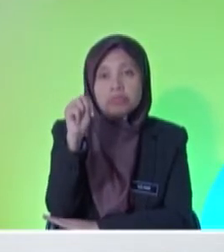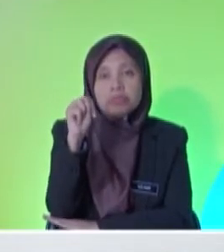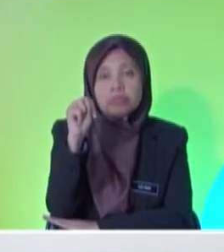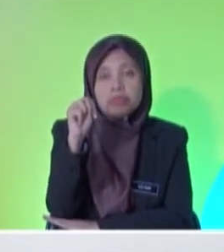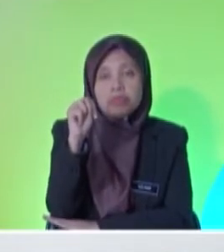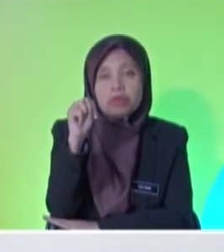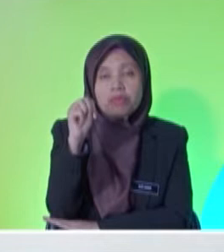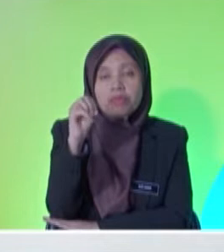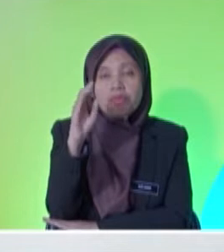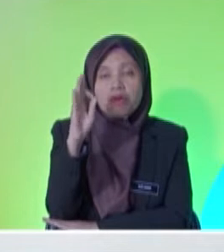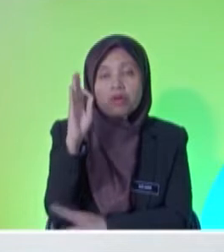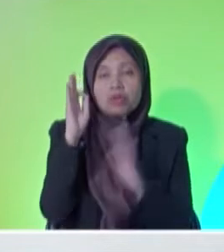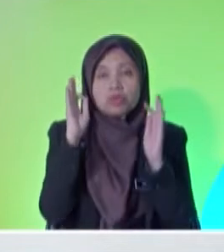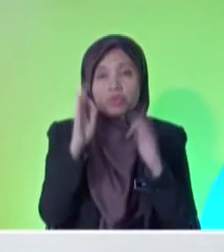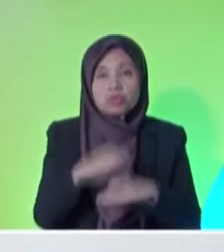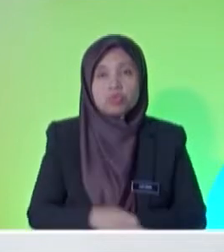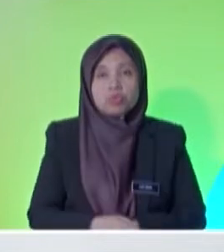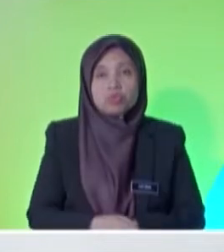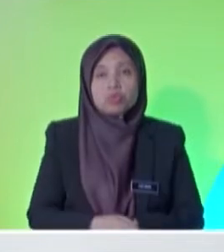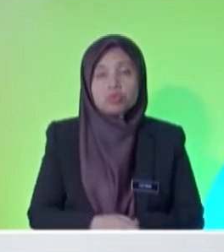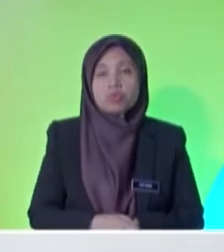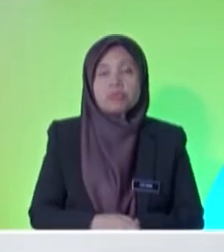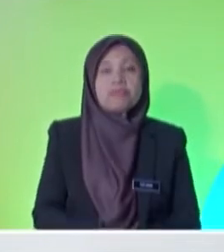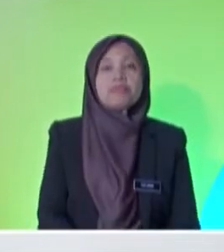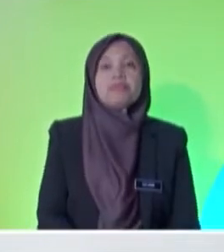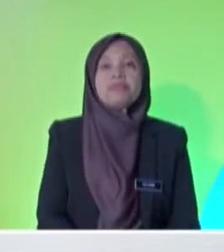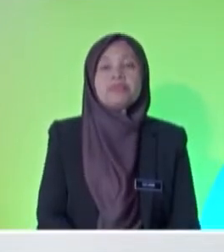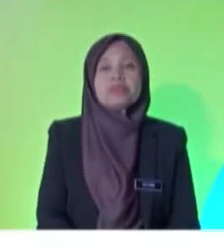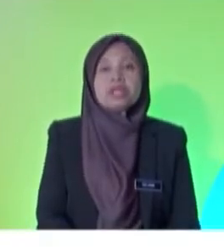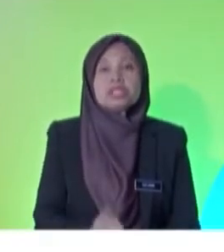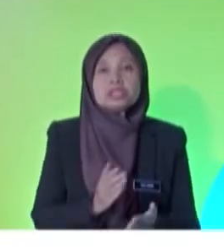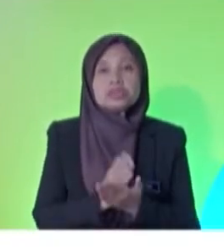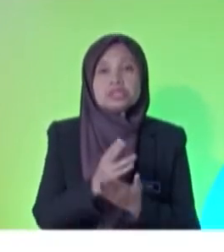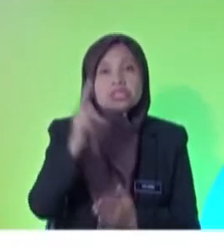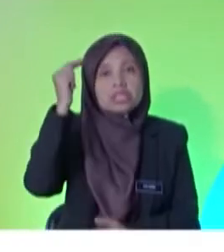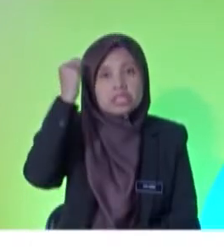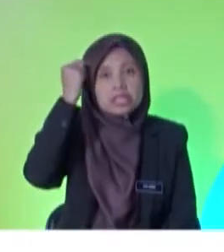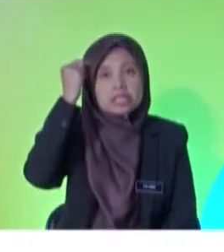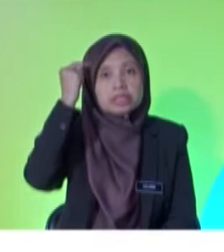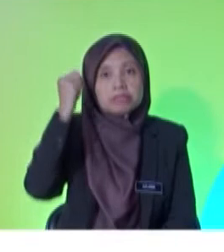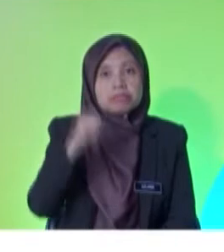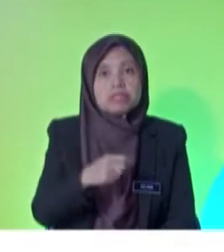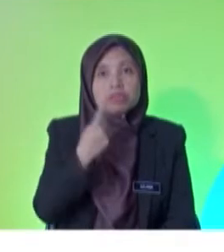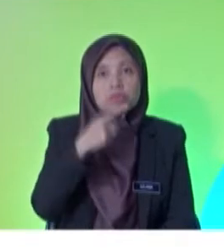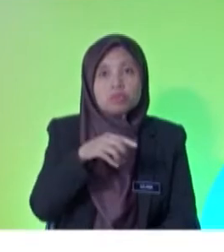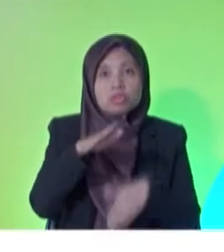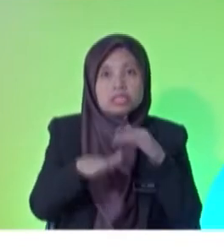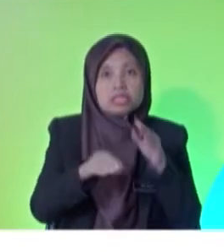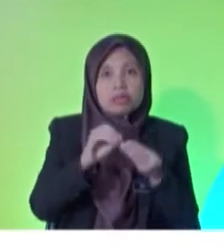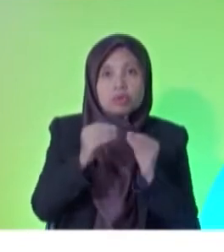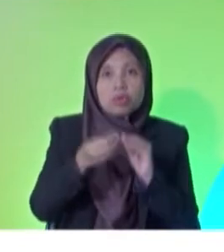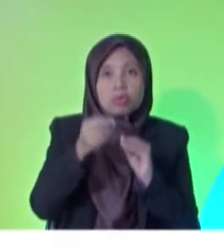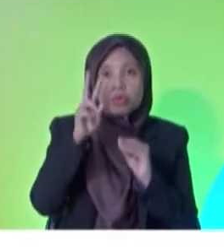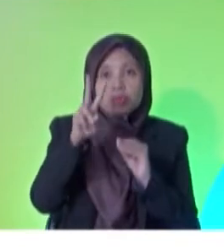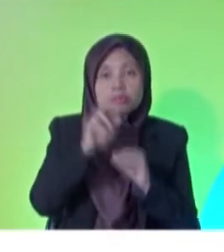Abdullah lillahi taala Agus Cima Jimmy teruskan Hai untuk stek yang kedua